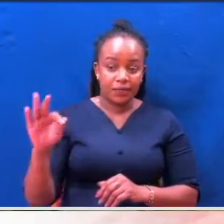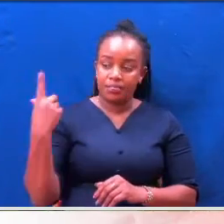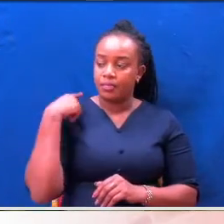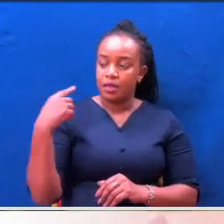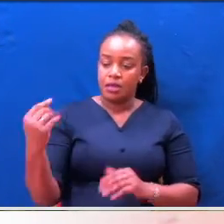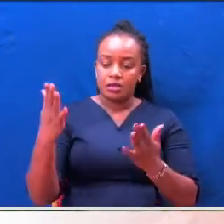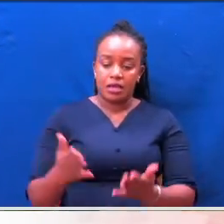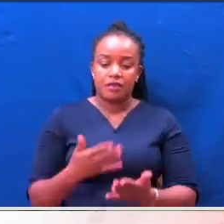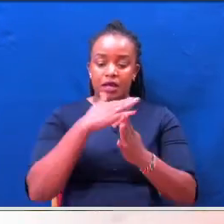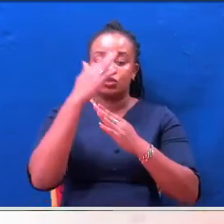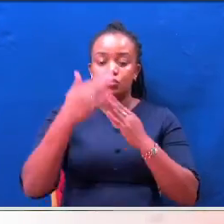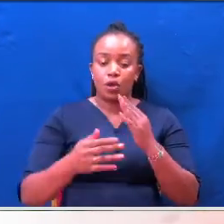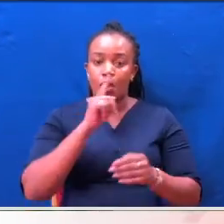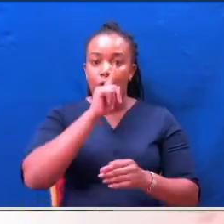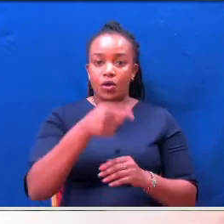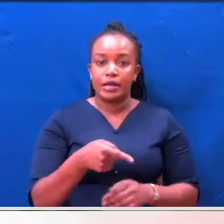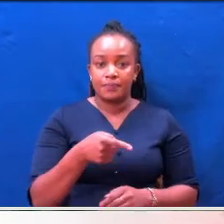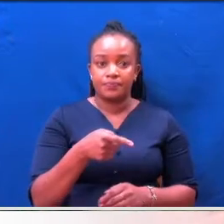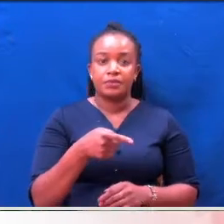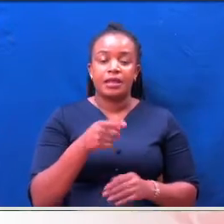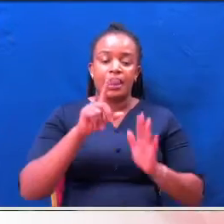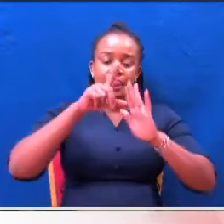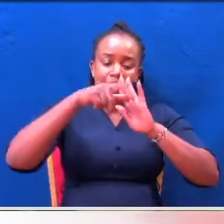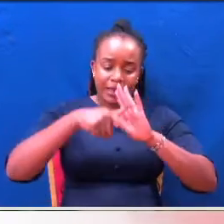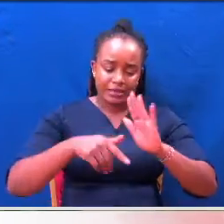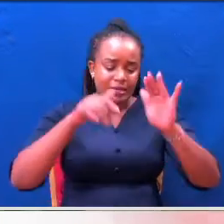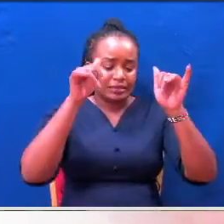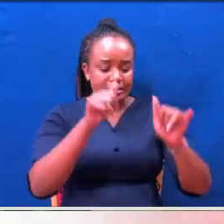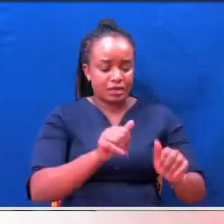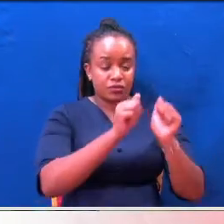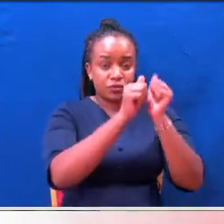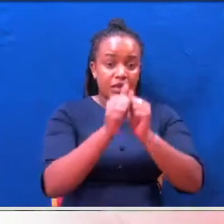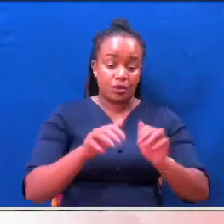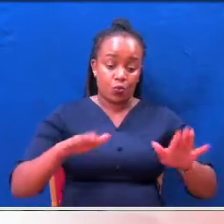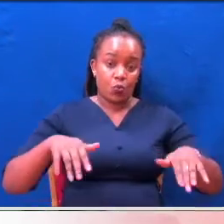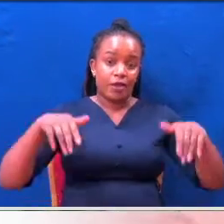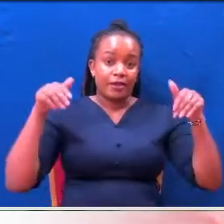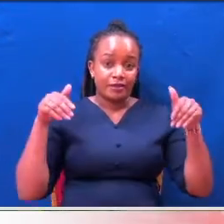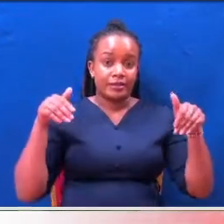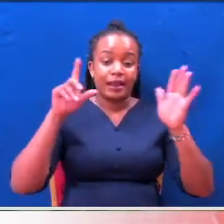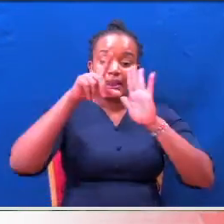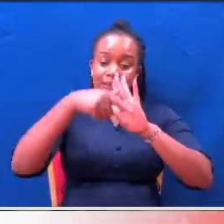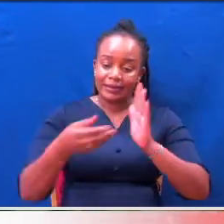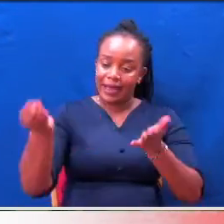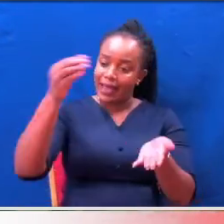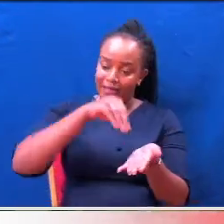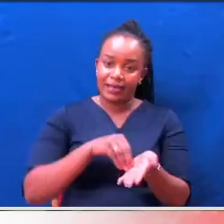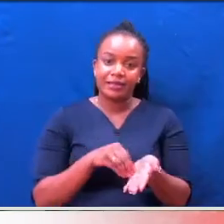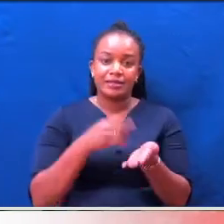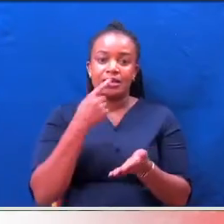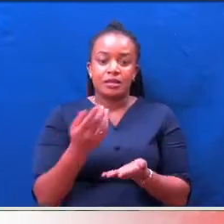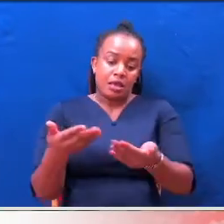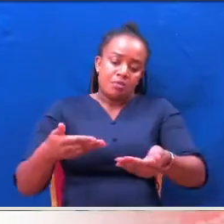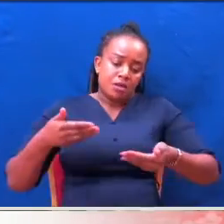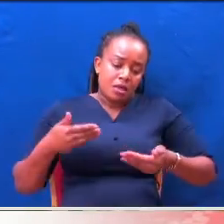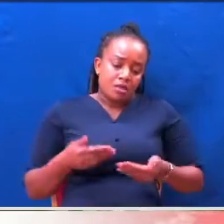order. Alipotoa stop order, tumekaa na hiyo stop order, tunangojea. Kidogo ndio huyo. Akaja, I say, nipeteni